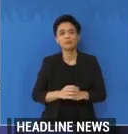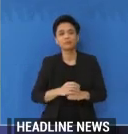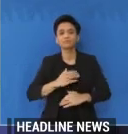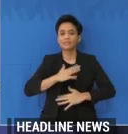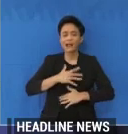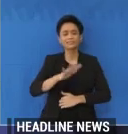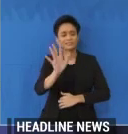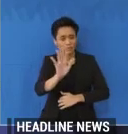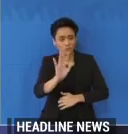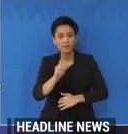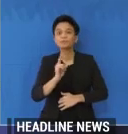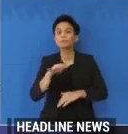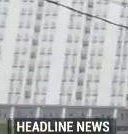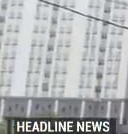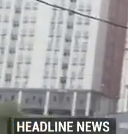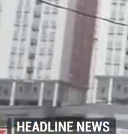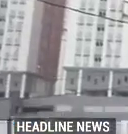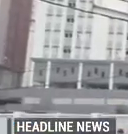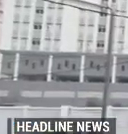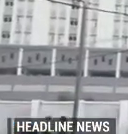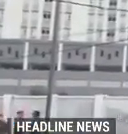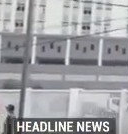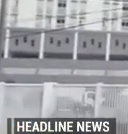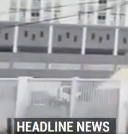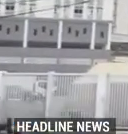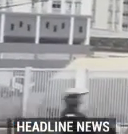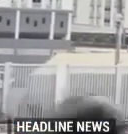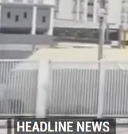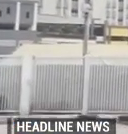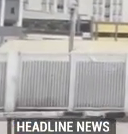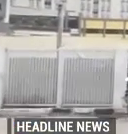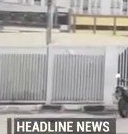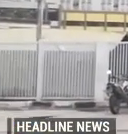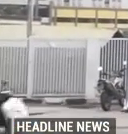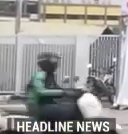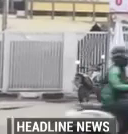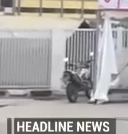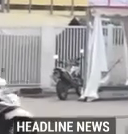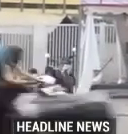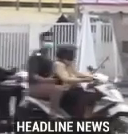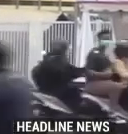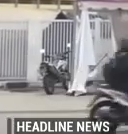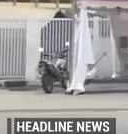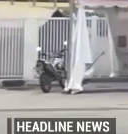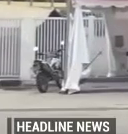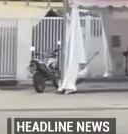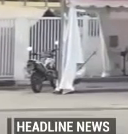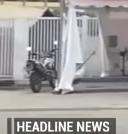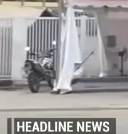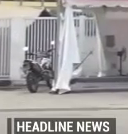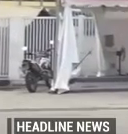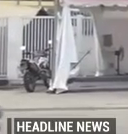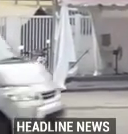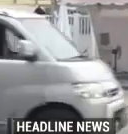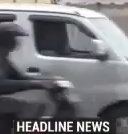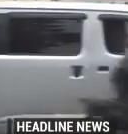diminta isolasi mandiri karena dipastikan petugas kesehatan dan pemerintah akan tetap mengawasi dan mengobservasi. Daeng M. Fakih meminta